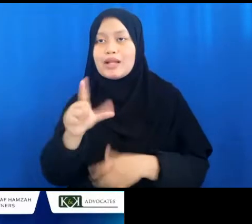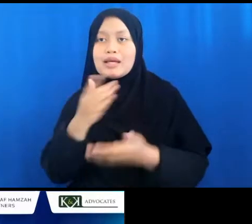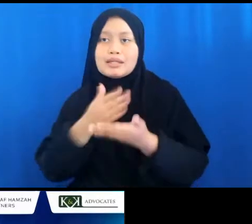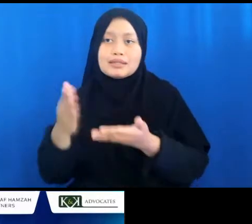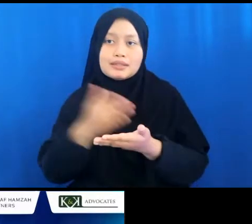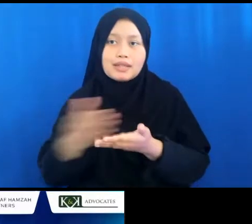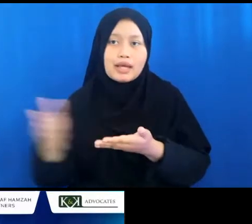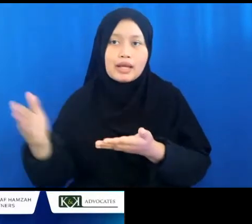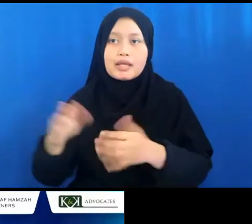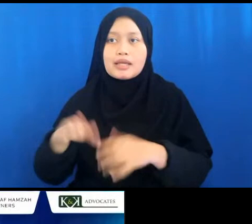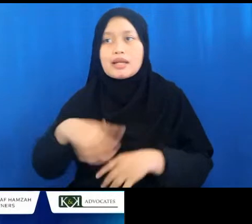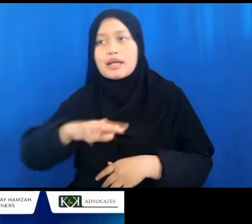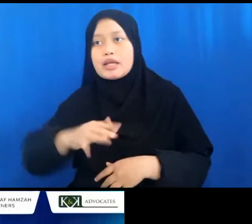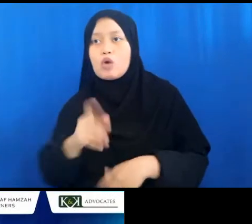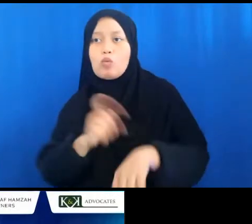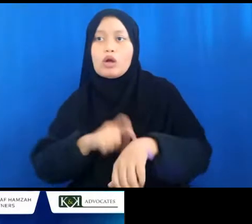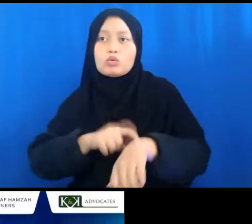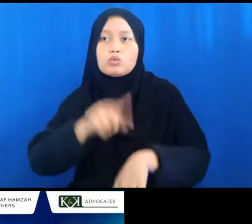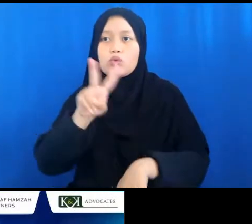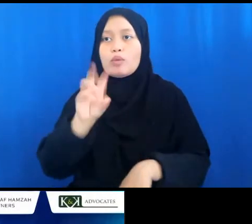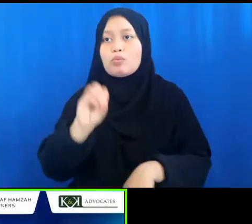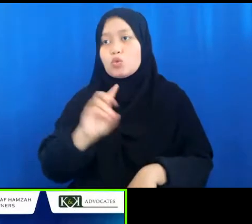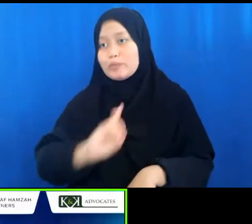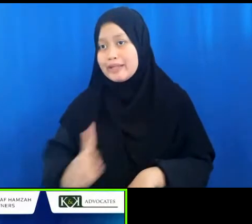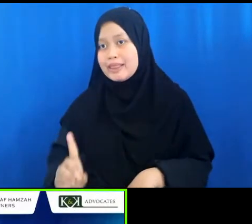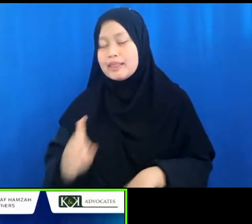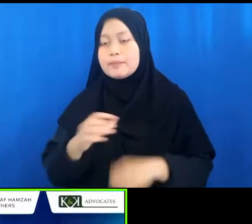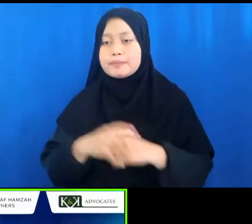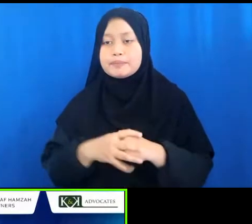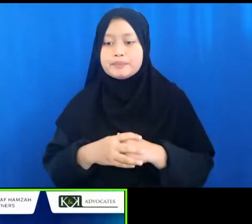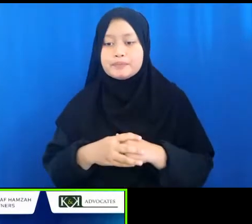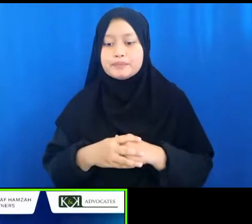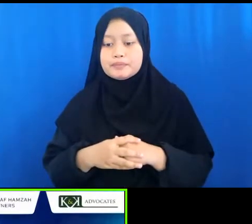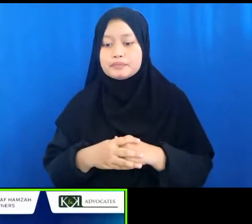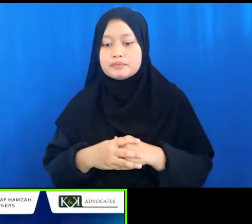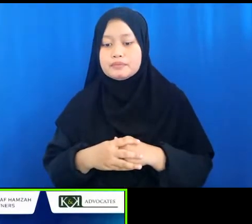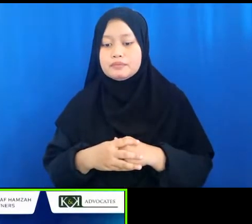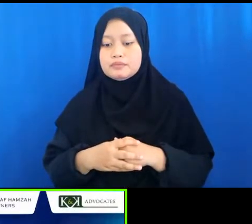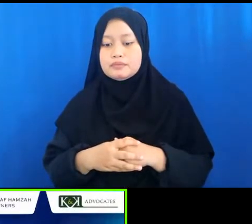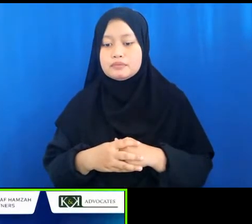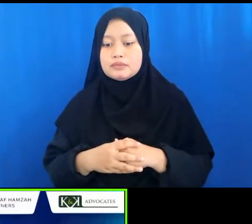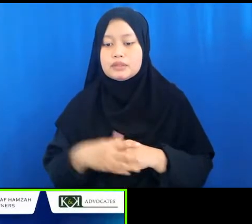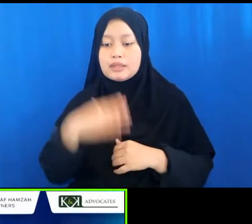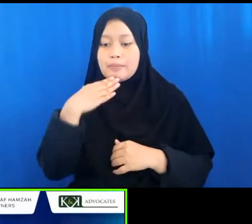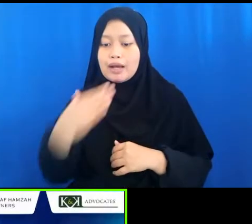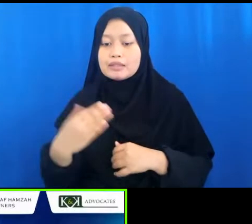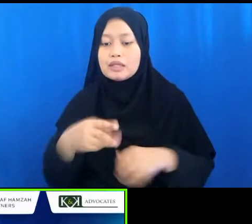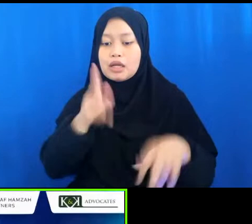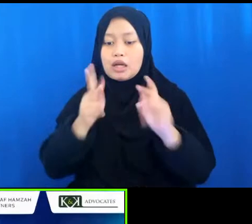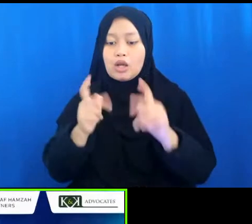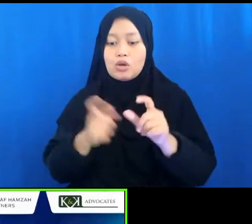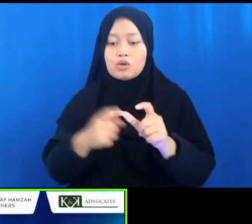mengukur lebih selama 20 menit yang ke formula statusnya